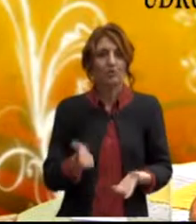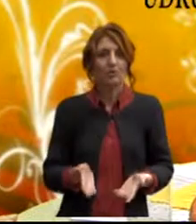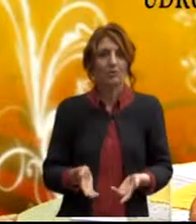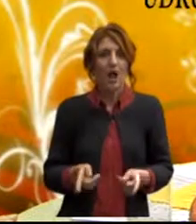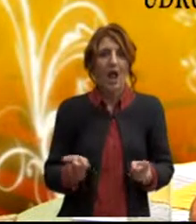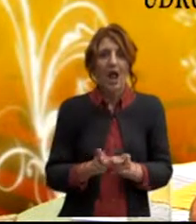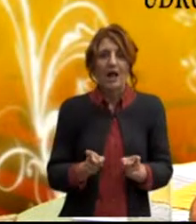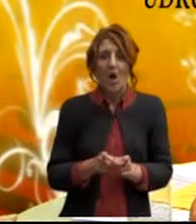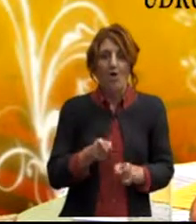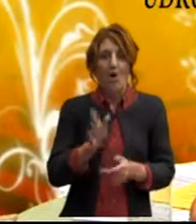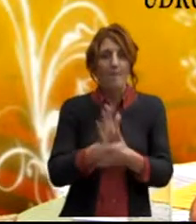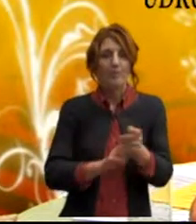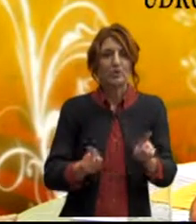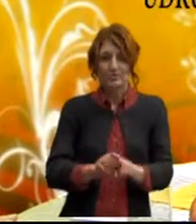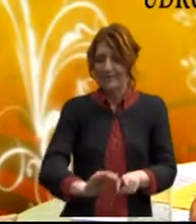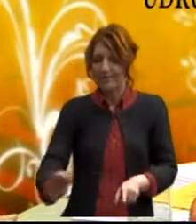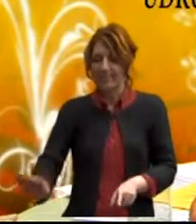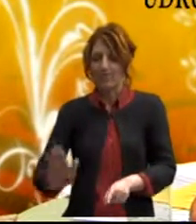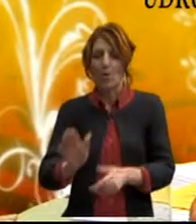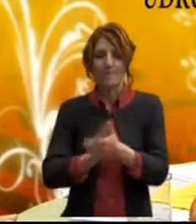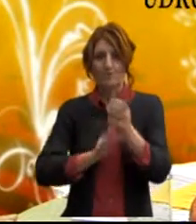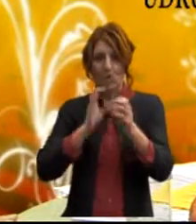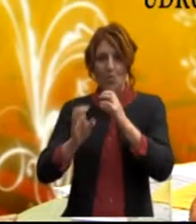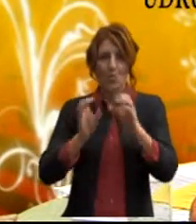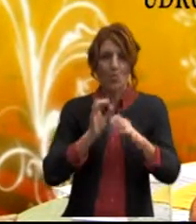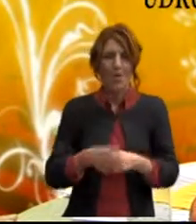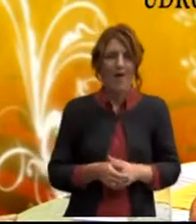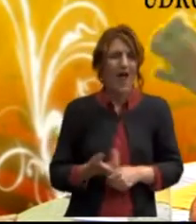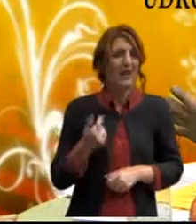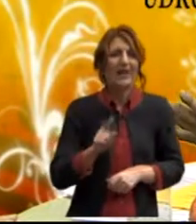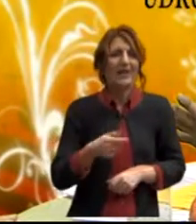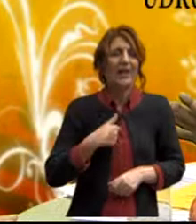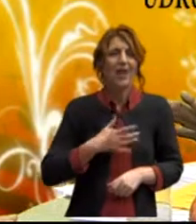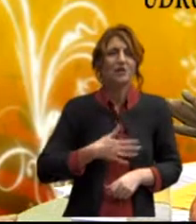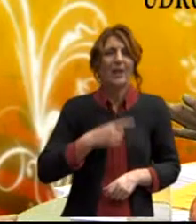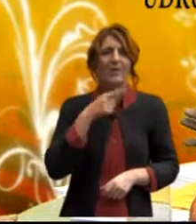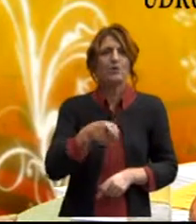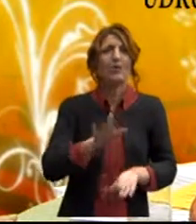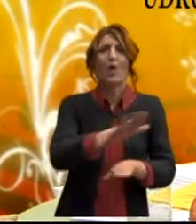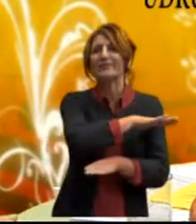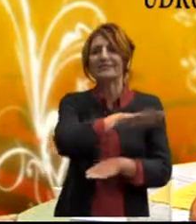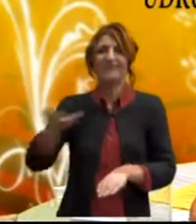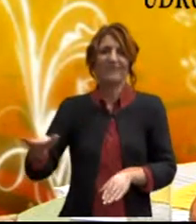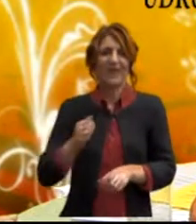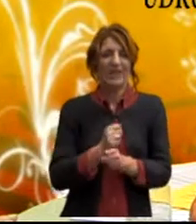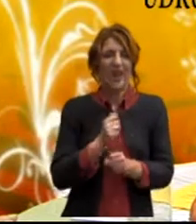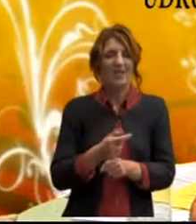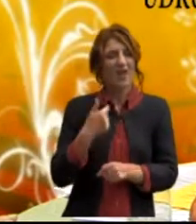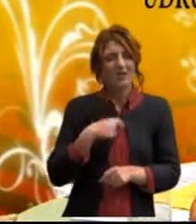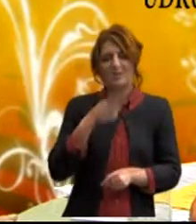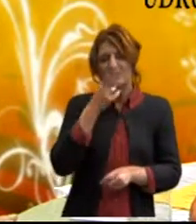djecom tako loše, nakaradno komunicirati. Ja ne kažem da je to pravilo i ne želim o tom razgovarati na taj način. Ali mislim da je